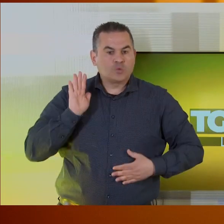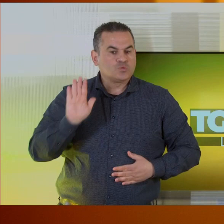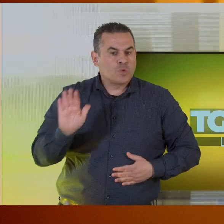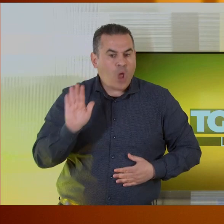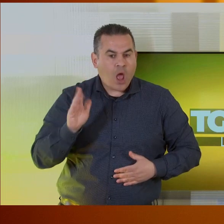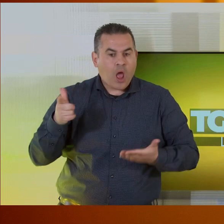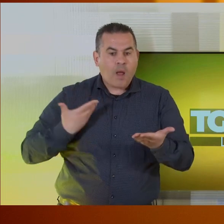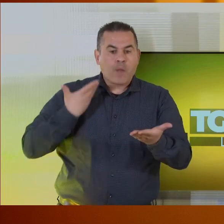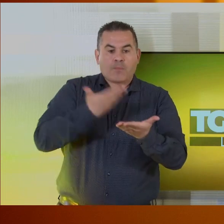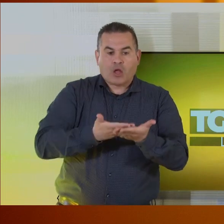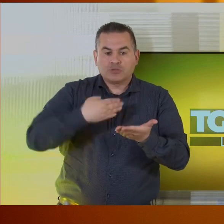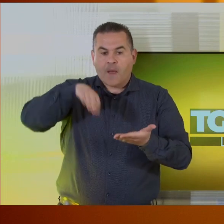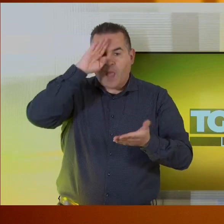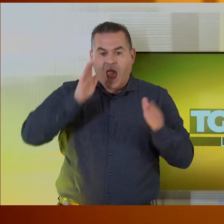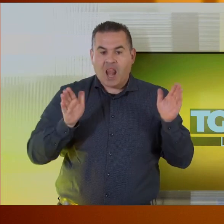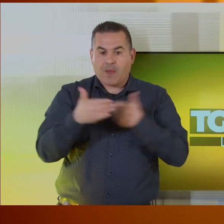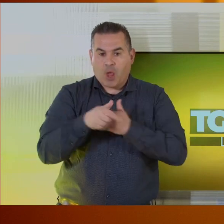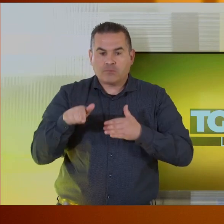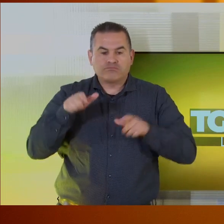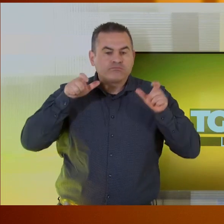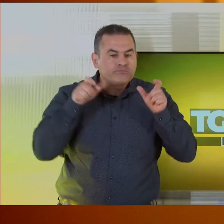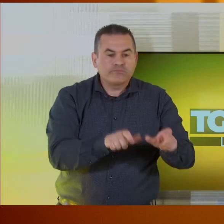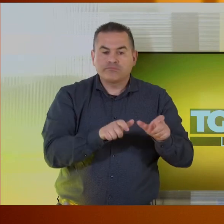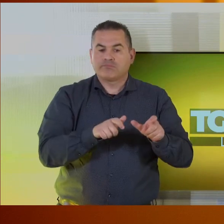scorsi dalle organizzazioni sindacali.